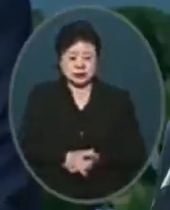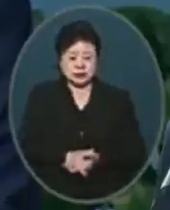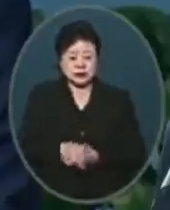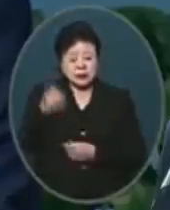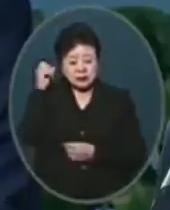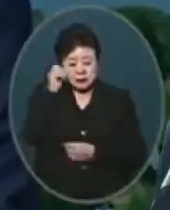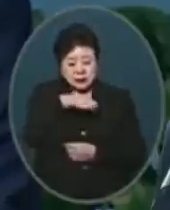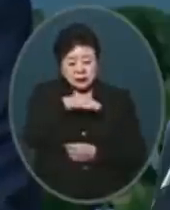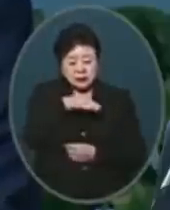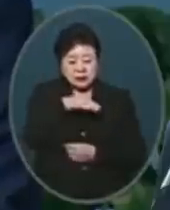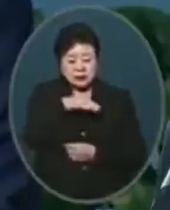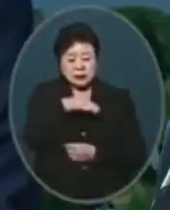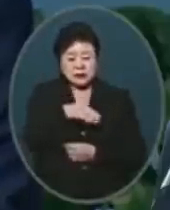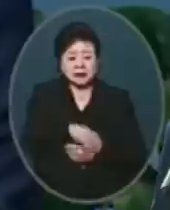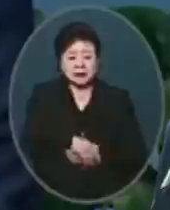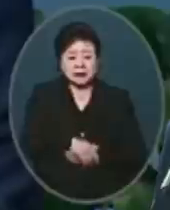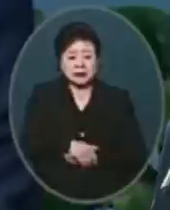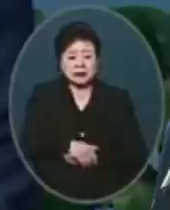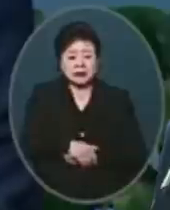그냥